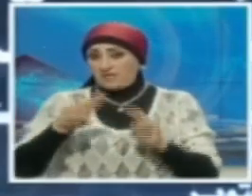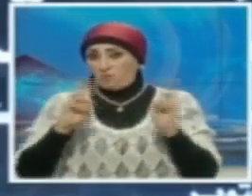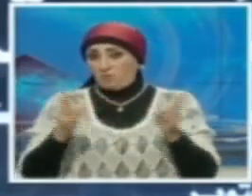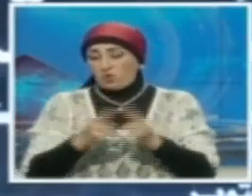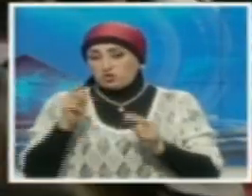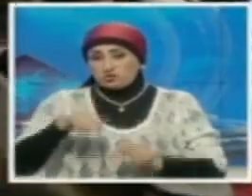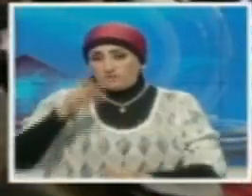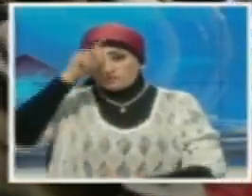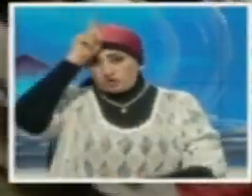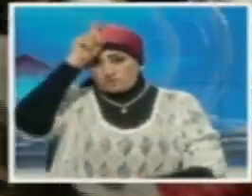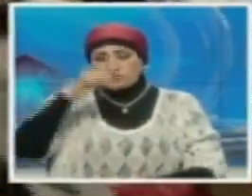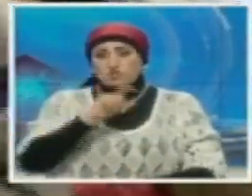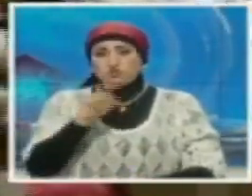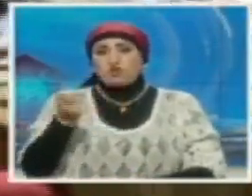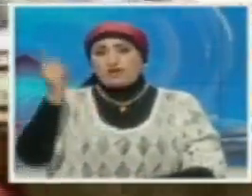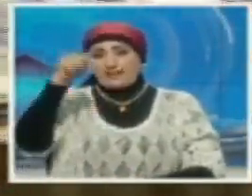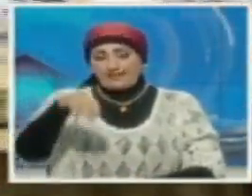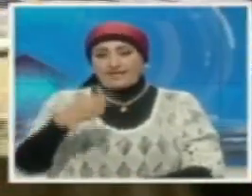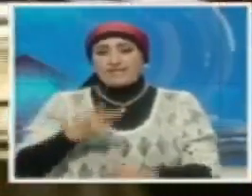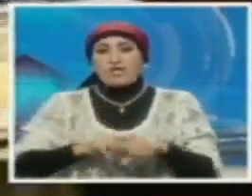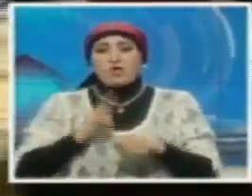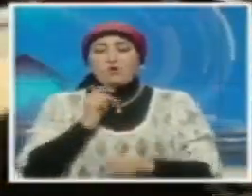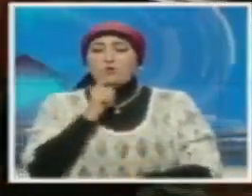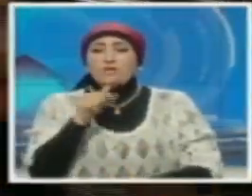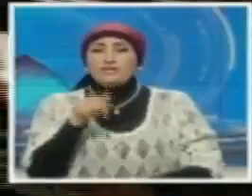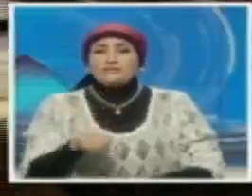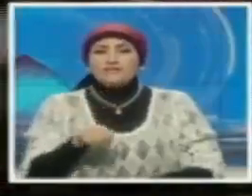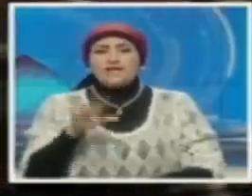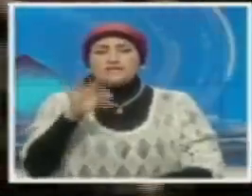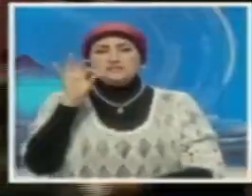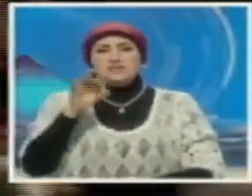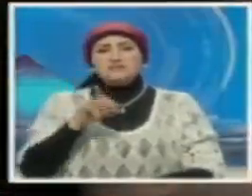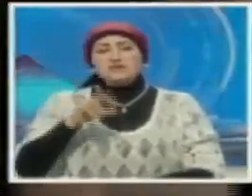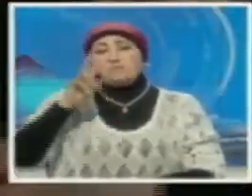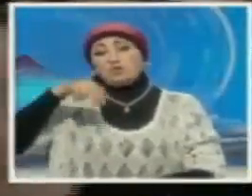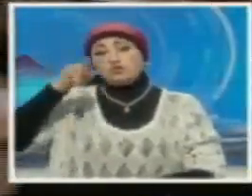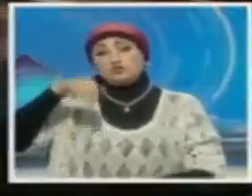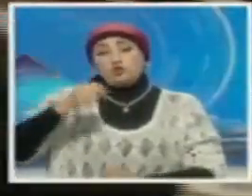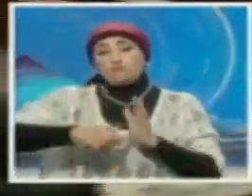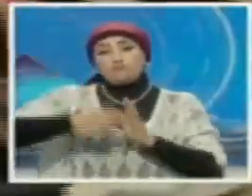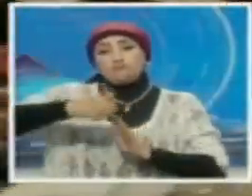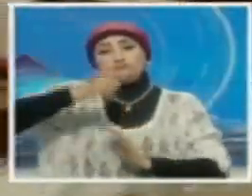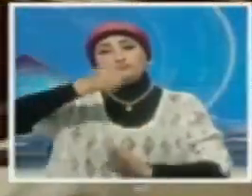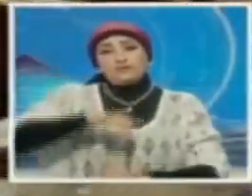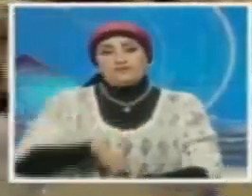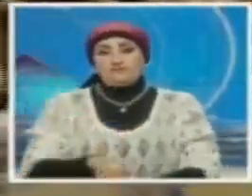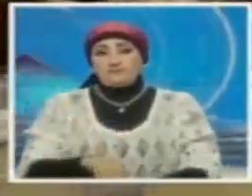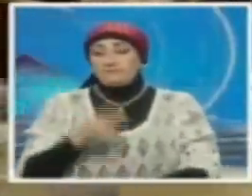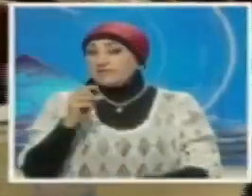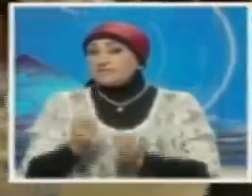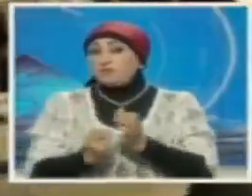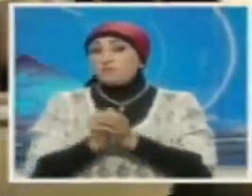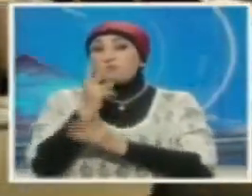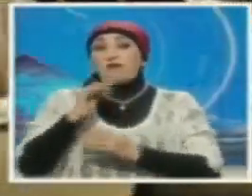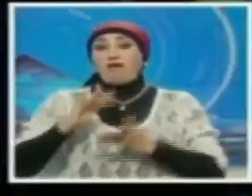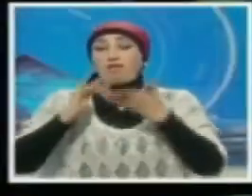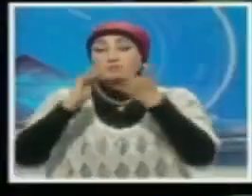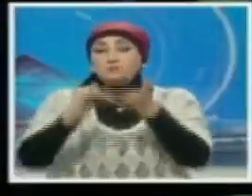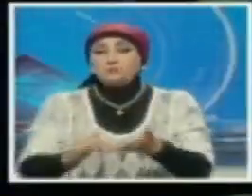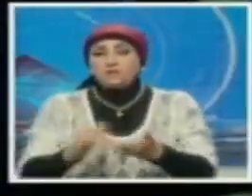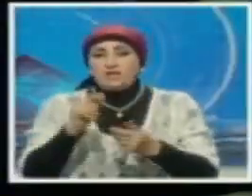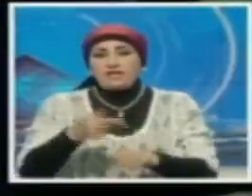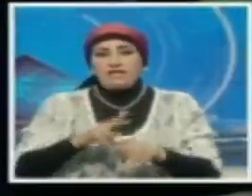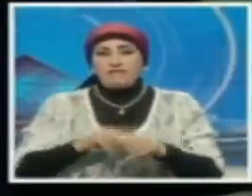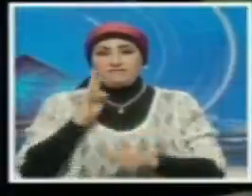بشرم الشيخ الشهر المقبل، ليتم اختيار 18 فائزا. تم اطلاق هذه المبادرة في خلال شهر